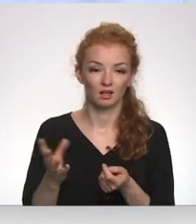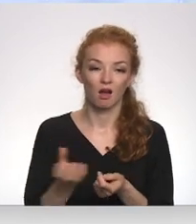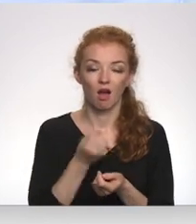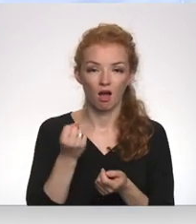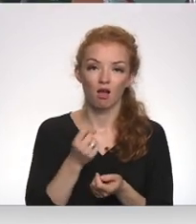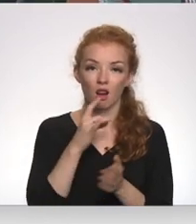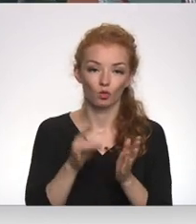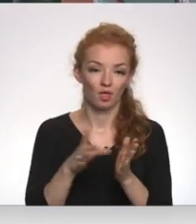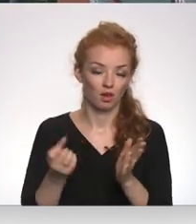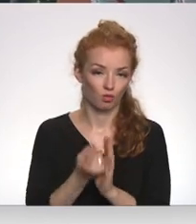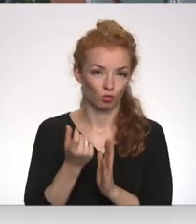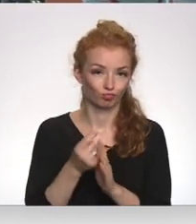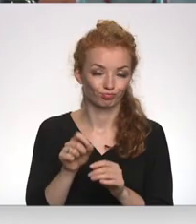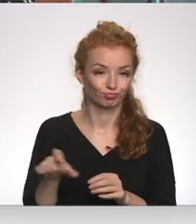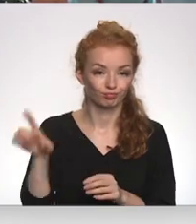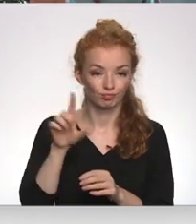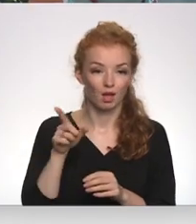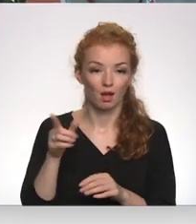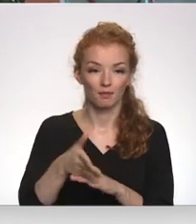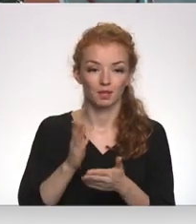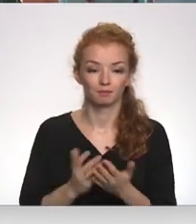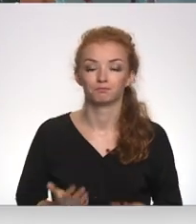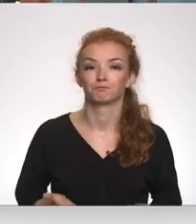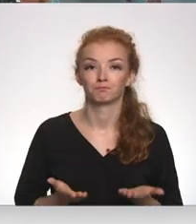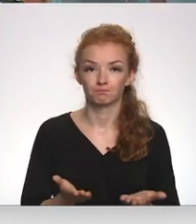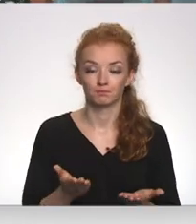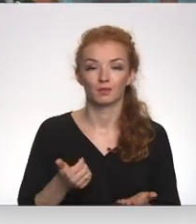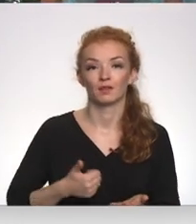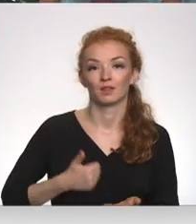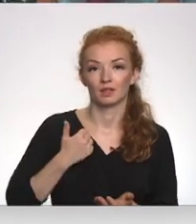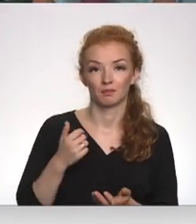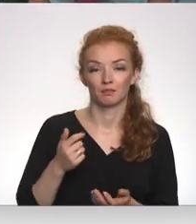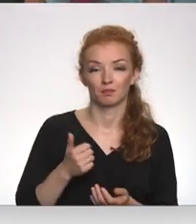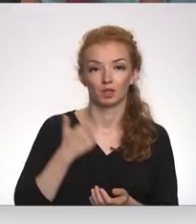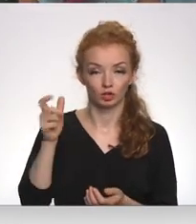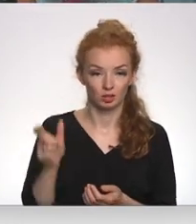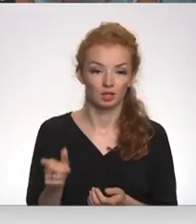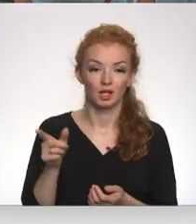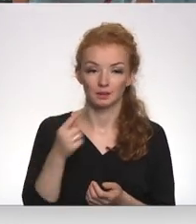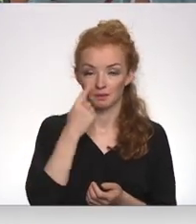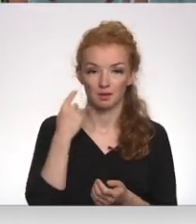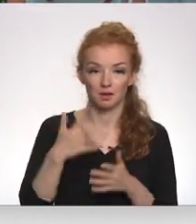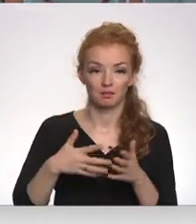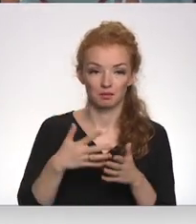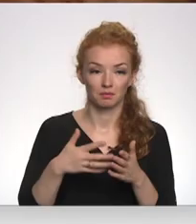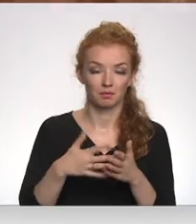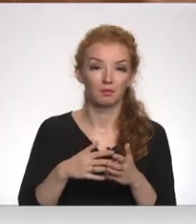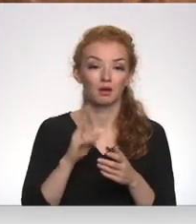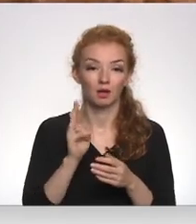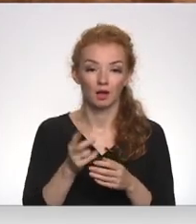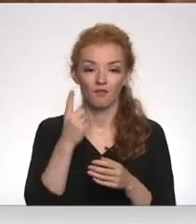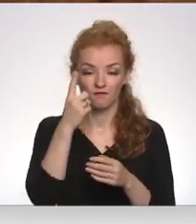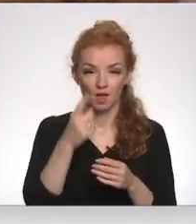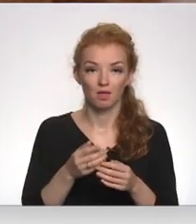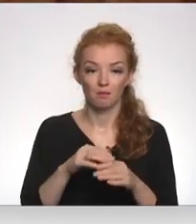energoresursu palielinājumu. Kāds beķerēs saimnieks, kurš ģimenes uzņēmumu izveidojas tikai pandēmijas laikā, aprēķinājis, ka pašreiz viena